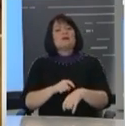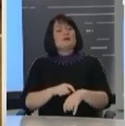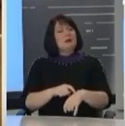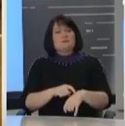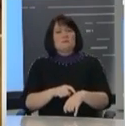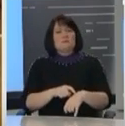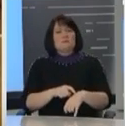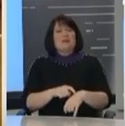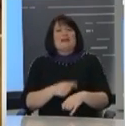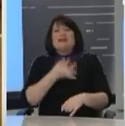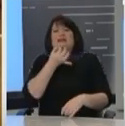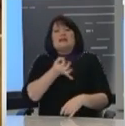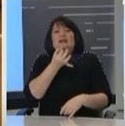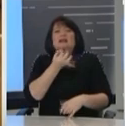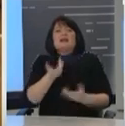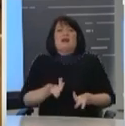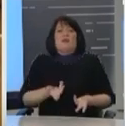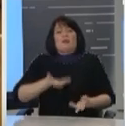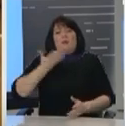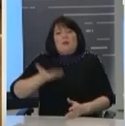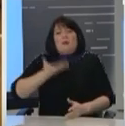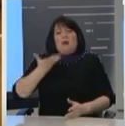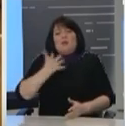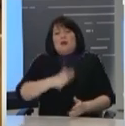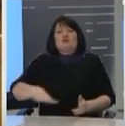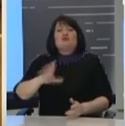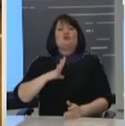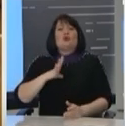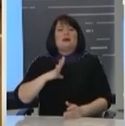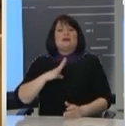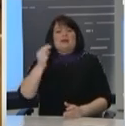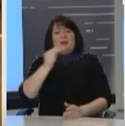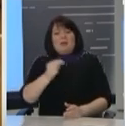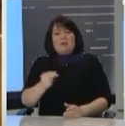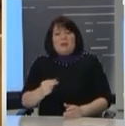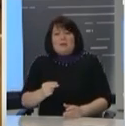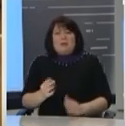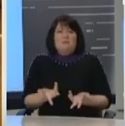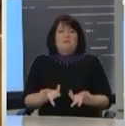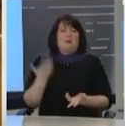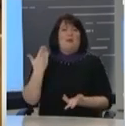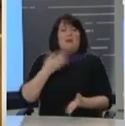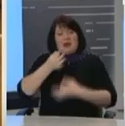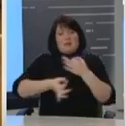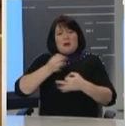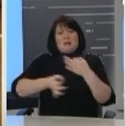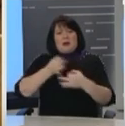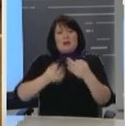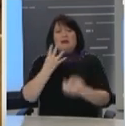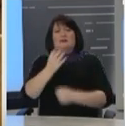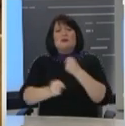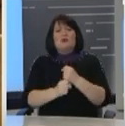πιστικού αφηγήματος από την πλευρά τους προς τους πολίτες σε σχέση με όλα όσα έλεγαν καθ' όλη τη διάρκεια της